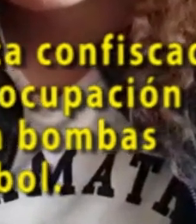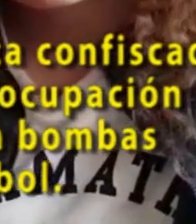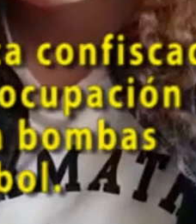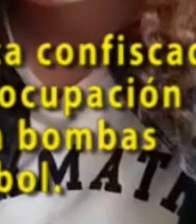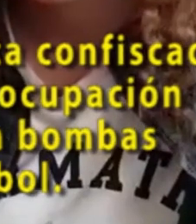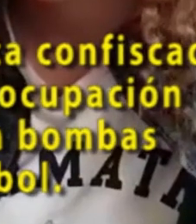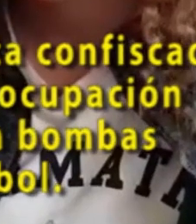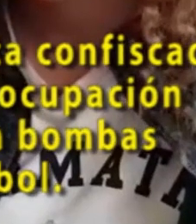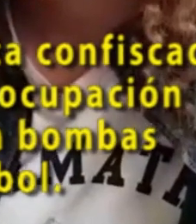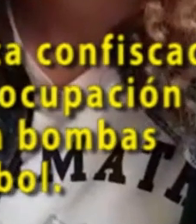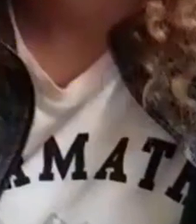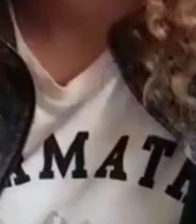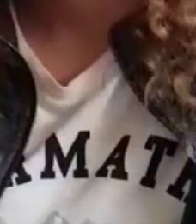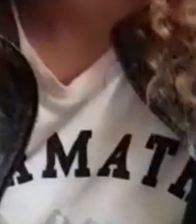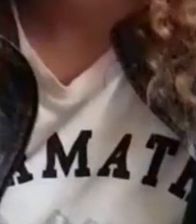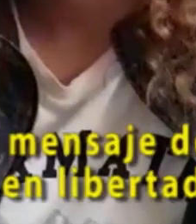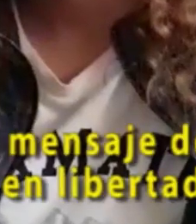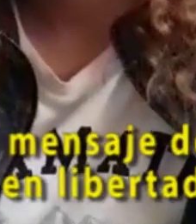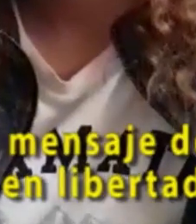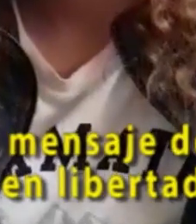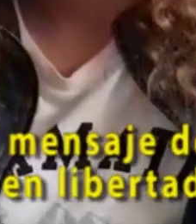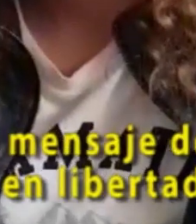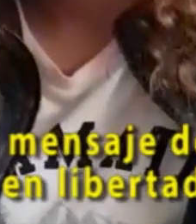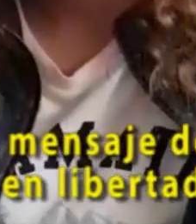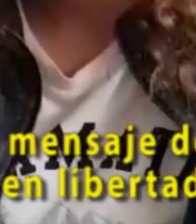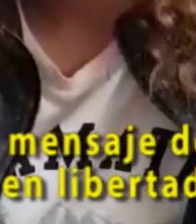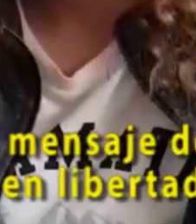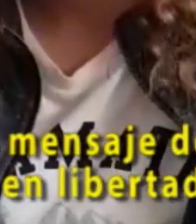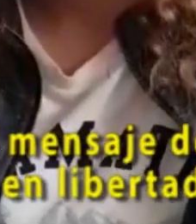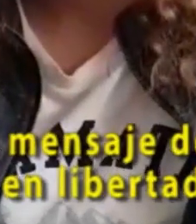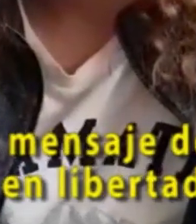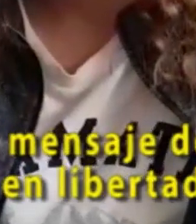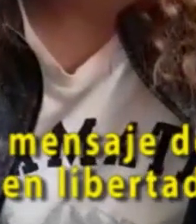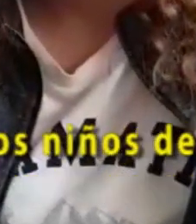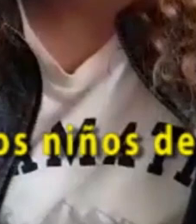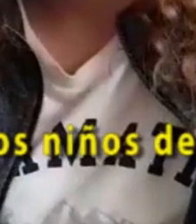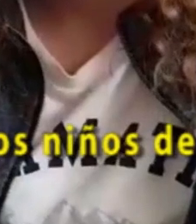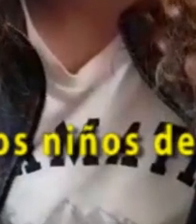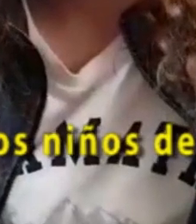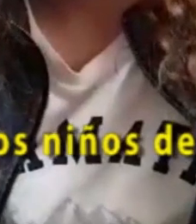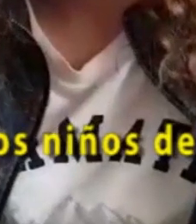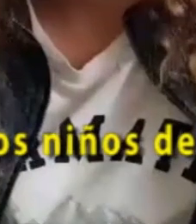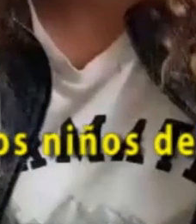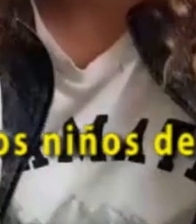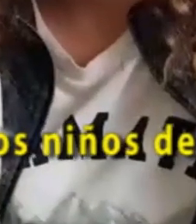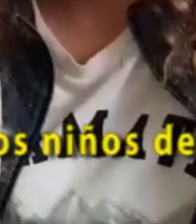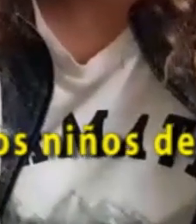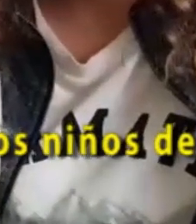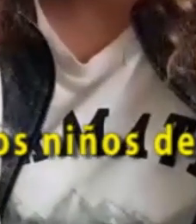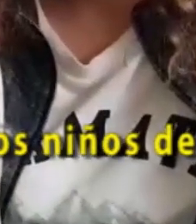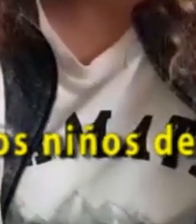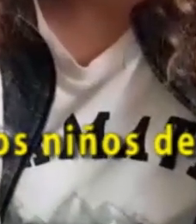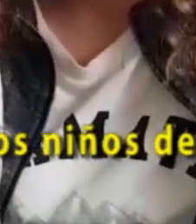إنه نوصل رسالة هذول الأطفال إنه هم بدهم يعيشوا بسلام، بدهم يعيشوا بحرية، بدهم يعيشوا طفولتهم زي كل